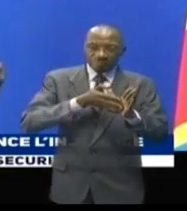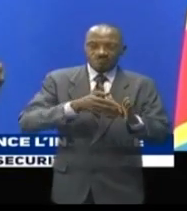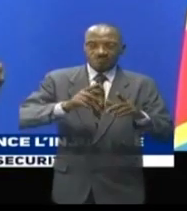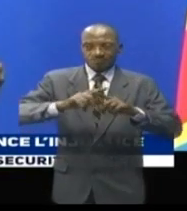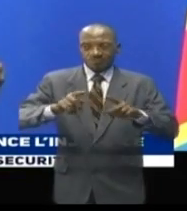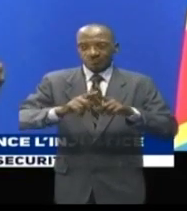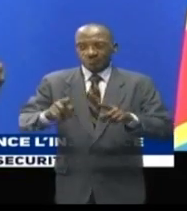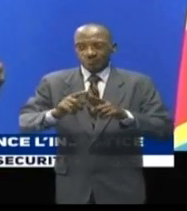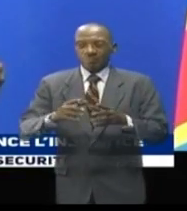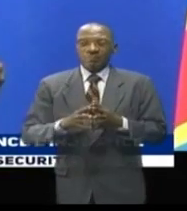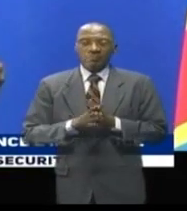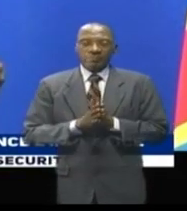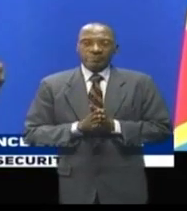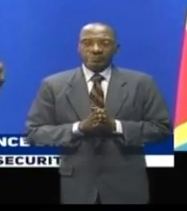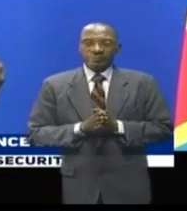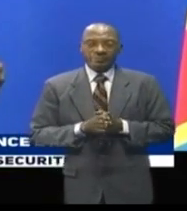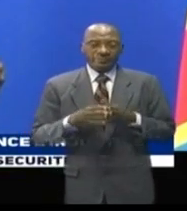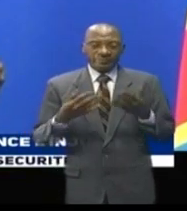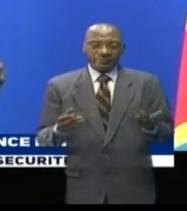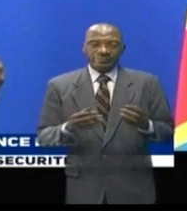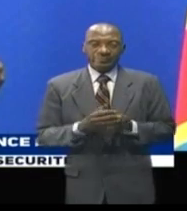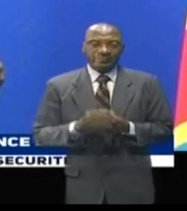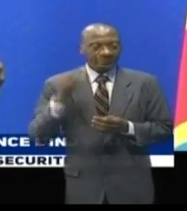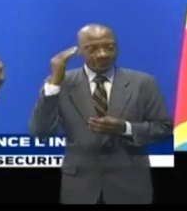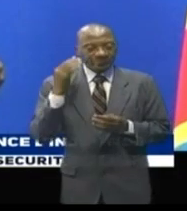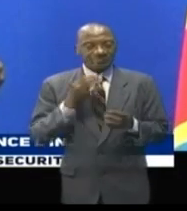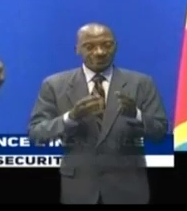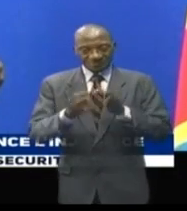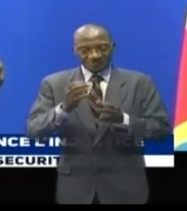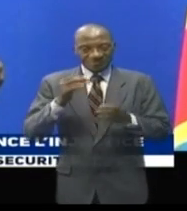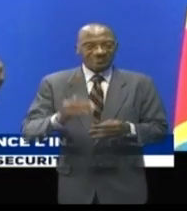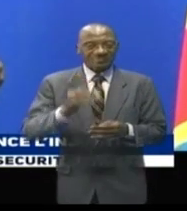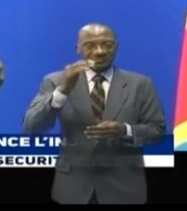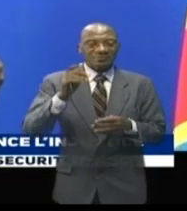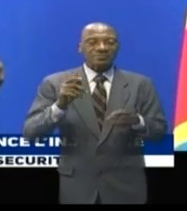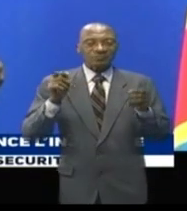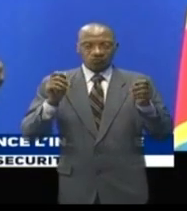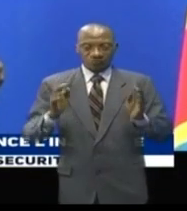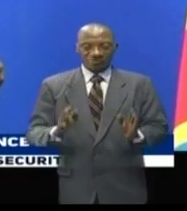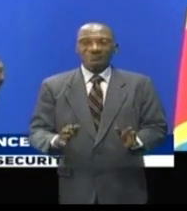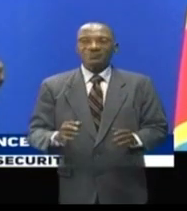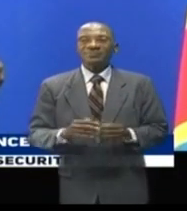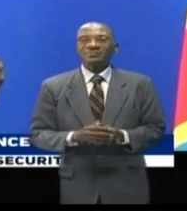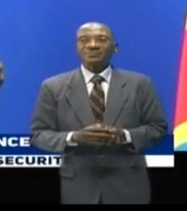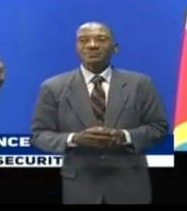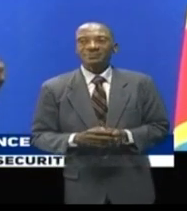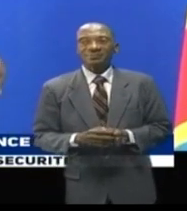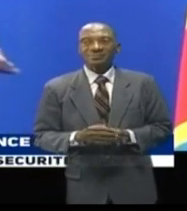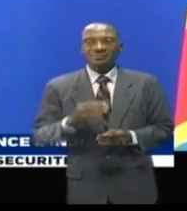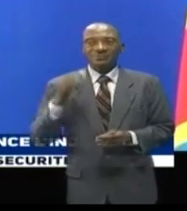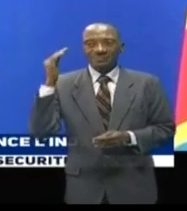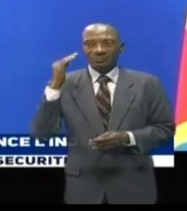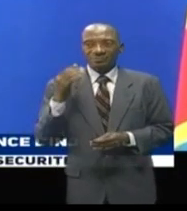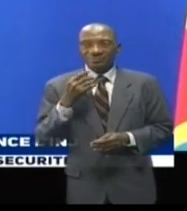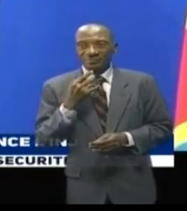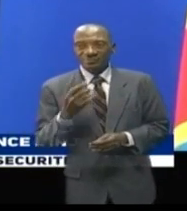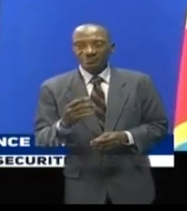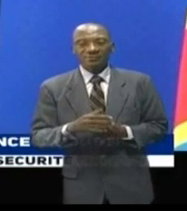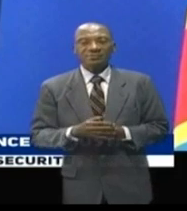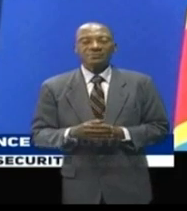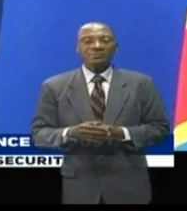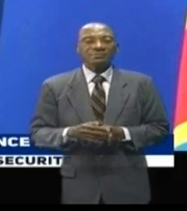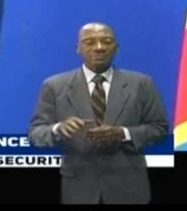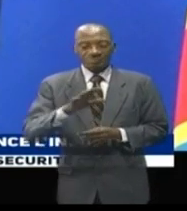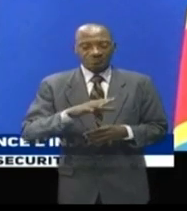il n'y a aucune raison objective aujourd'hui qui fasse quand nous maintiennent dans une